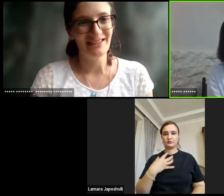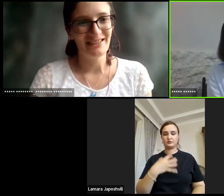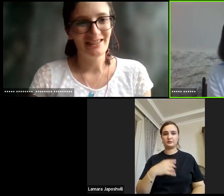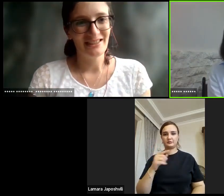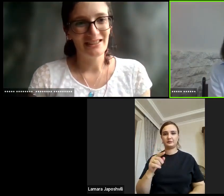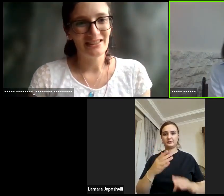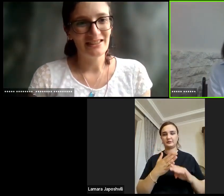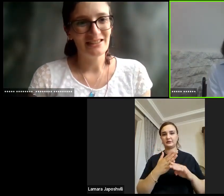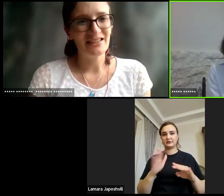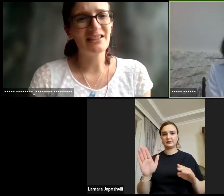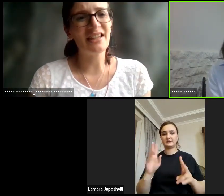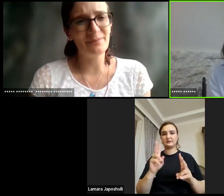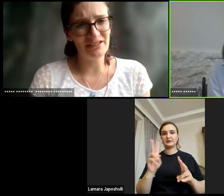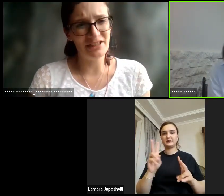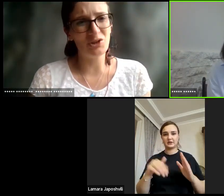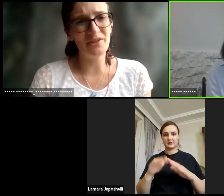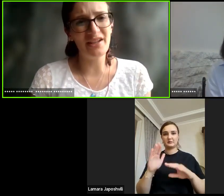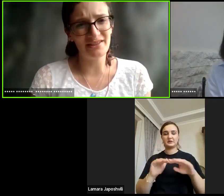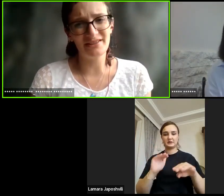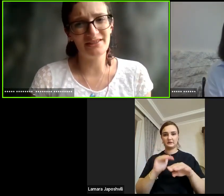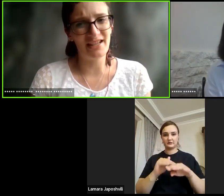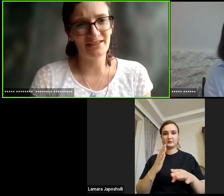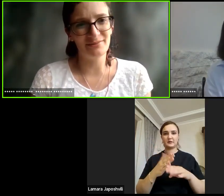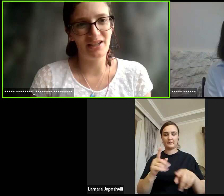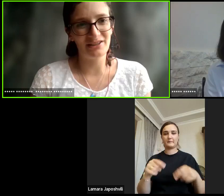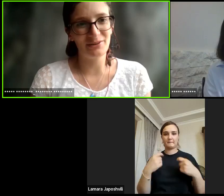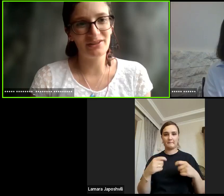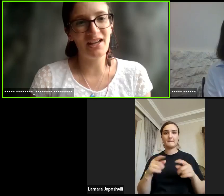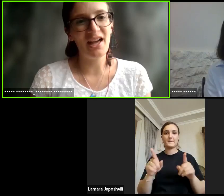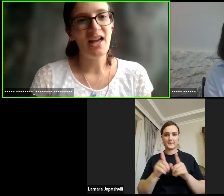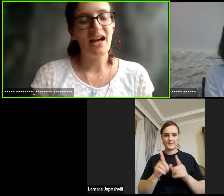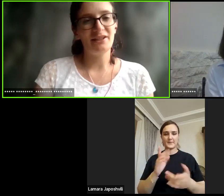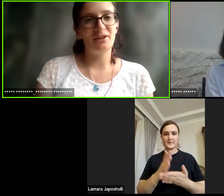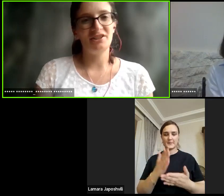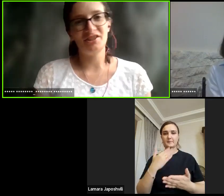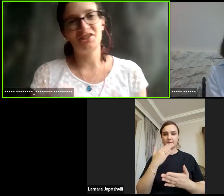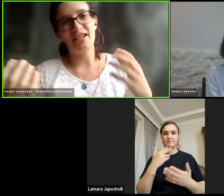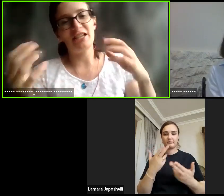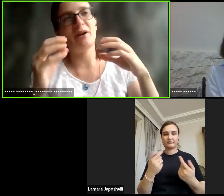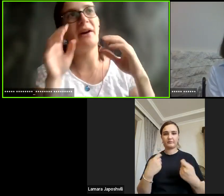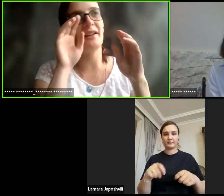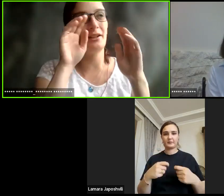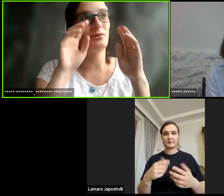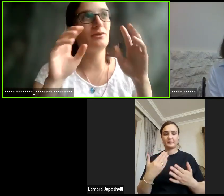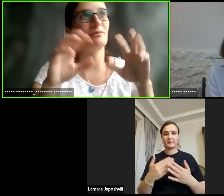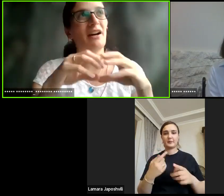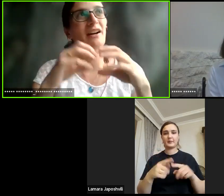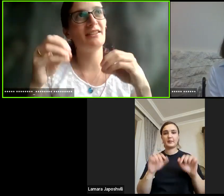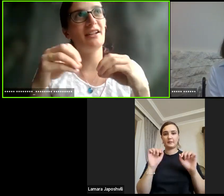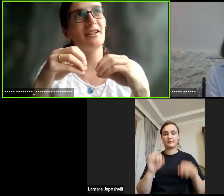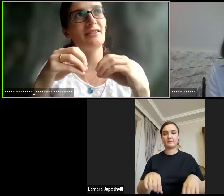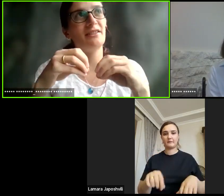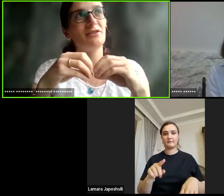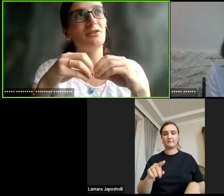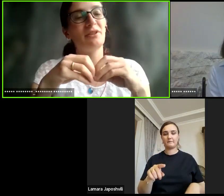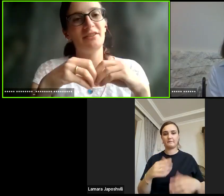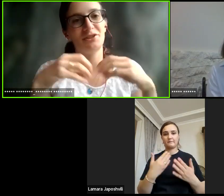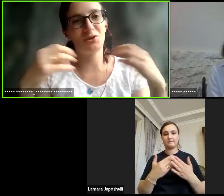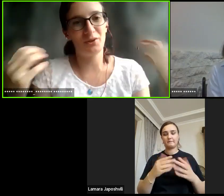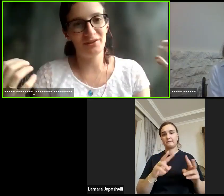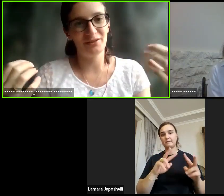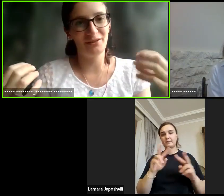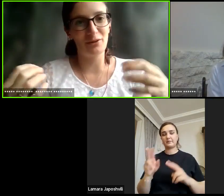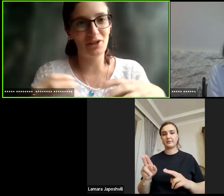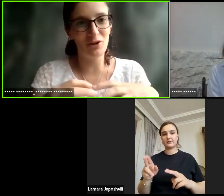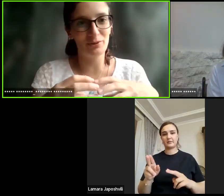ალბათ ვისაწვდომი არის, ხო, როგორც ხელმისაწვდომია ესეც ძალიან მარტივად და აი თქვა ისიც შეიძლება პარალელური მაგალითი დაეკეთდეს, რომ